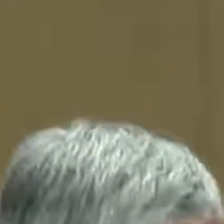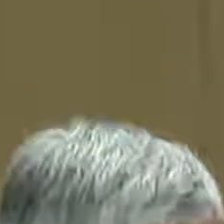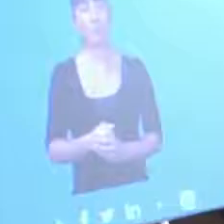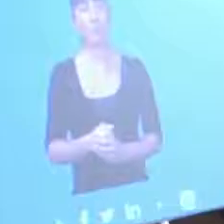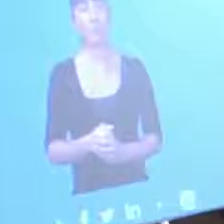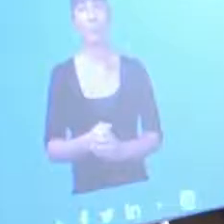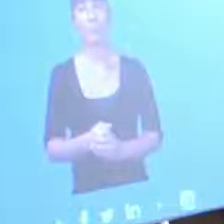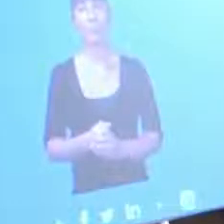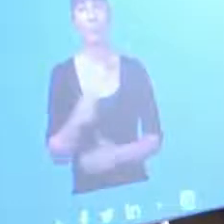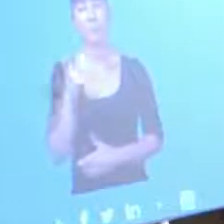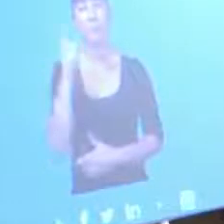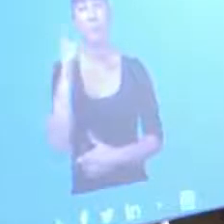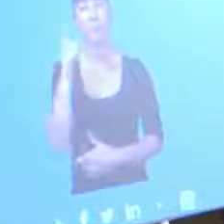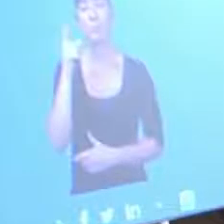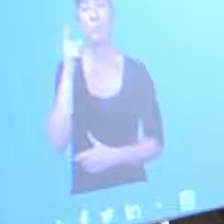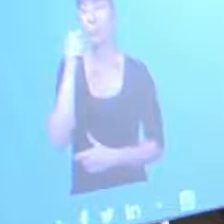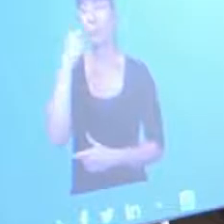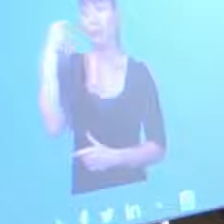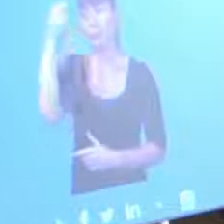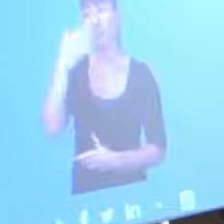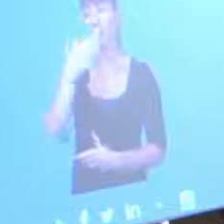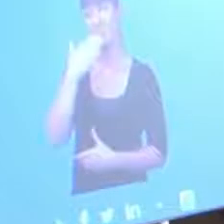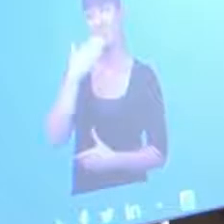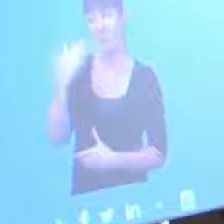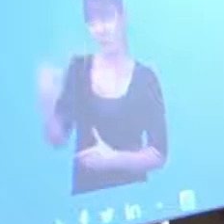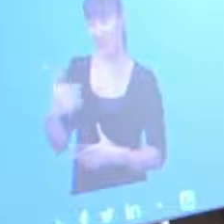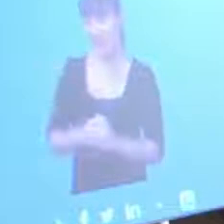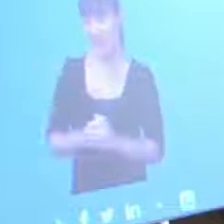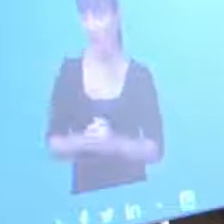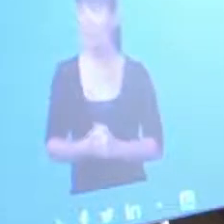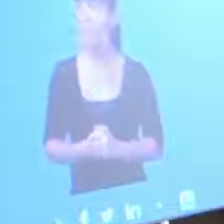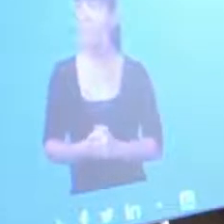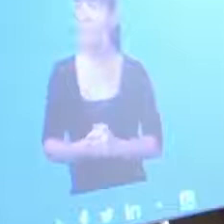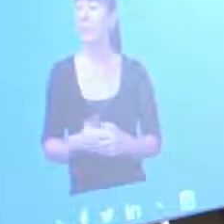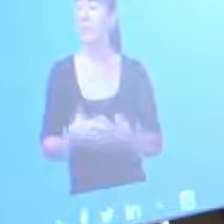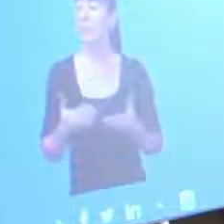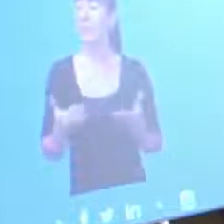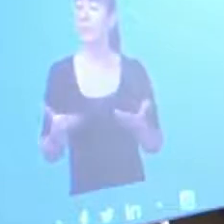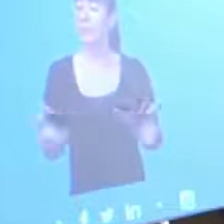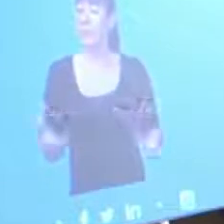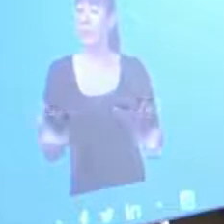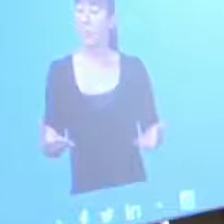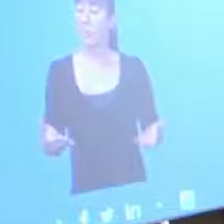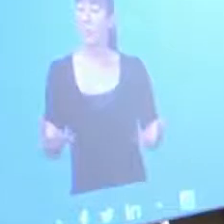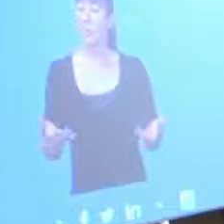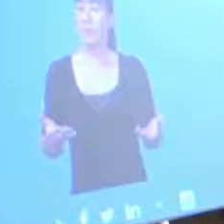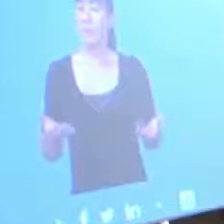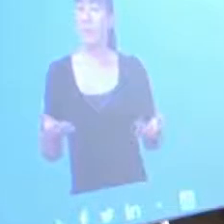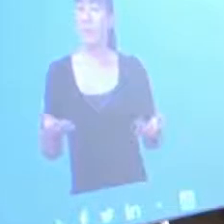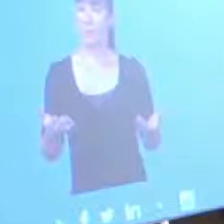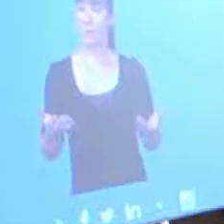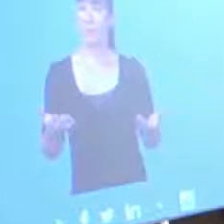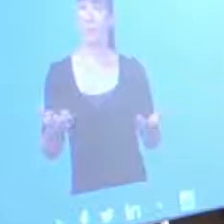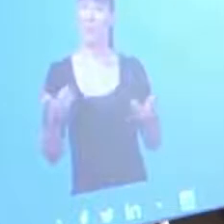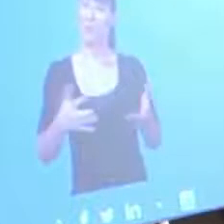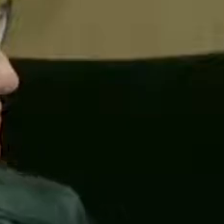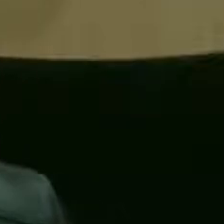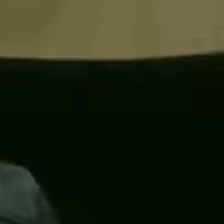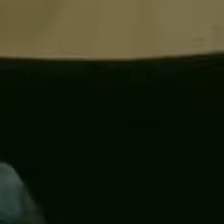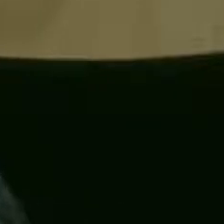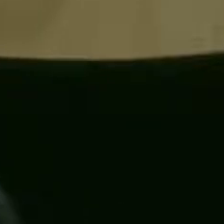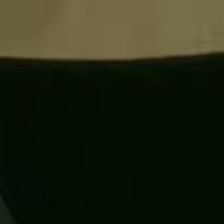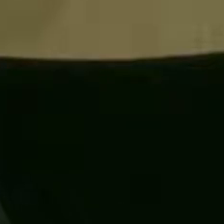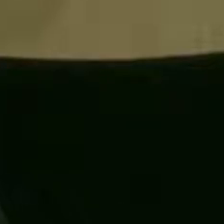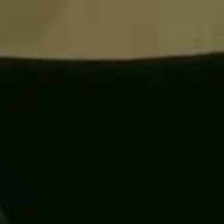Merci, Monsieur le Président, mes chers collègues. La délibération par laquelle vous nous demandez aujourd'hui de prendre acte d'un rapport de la Cour des comptes est